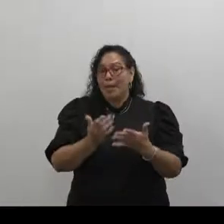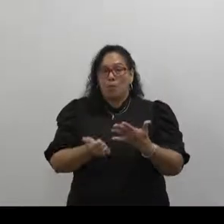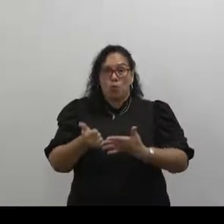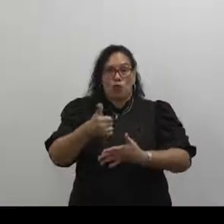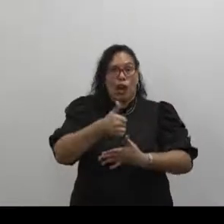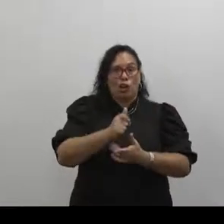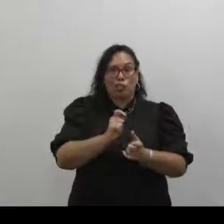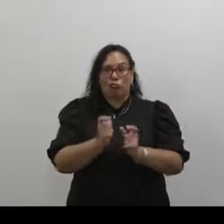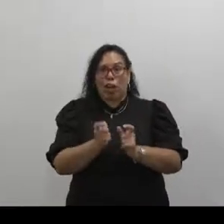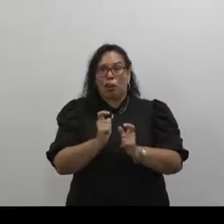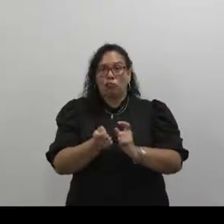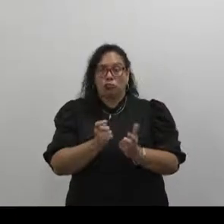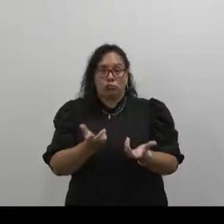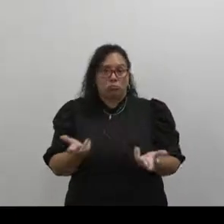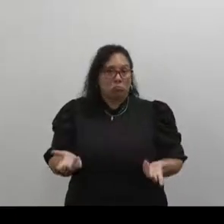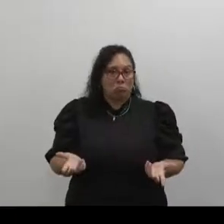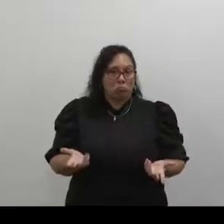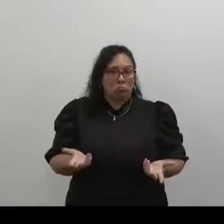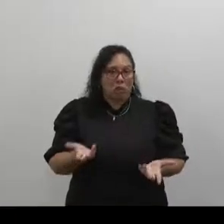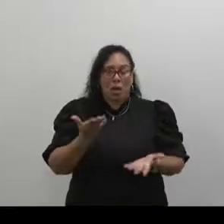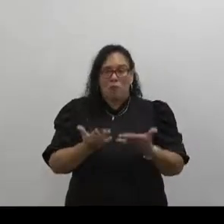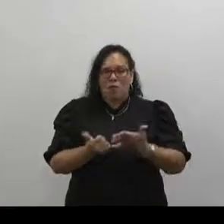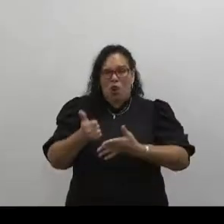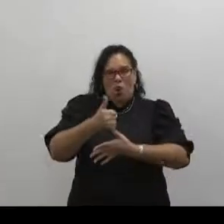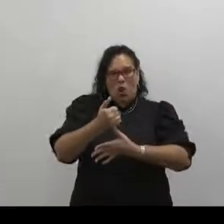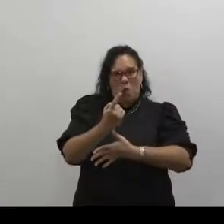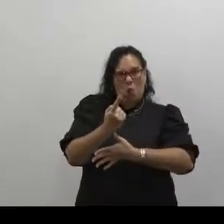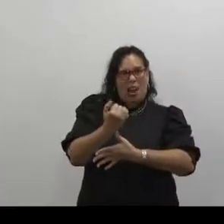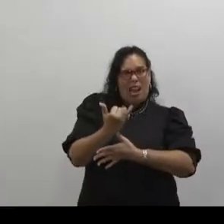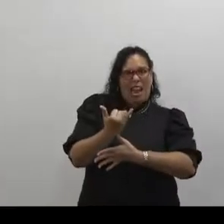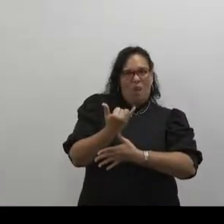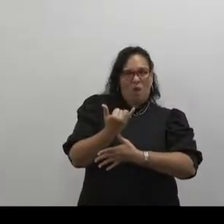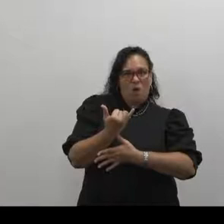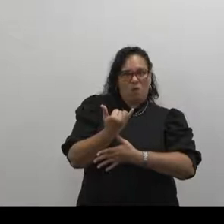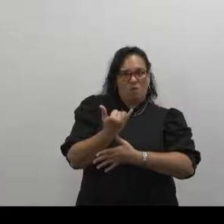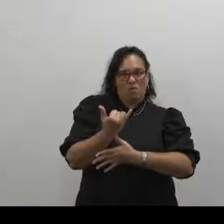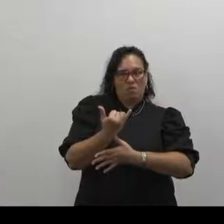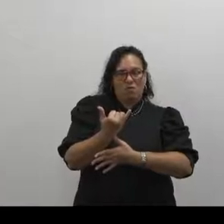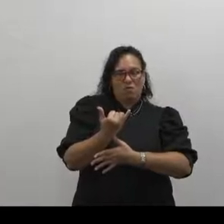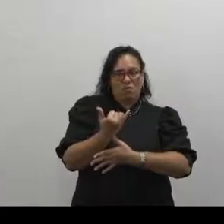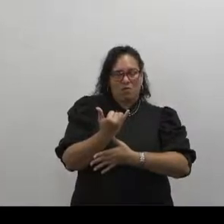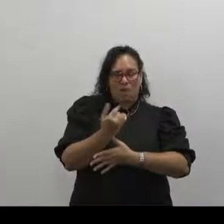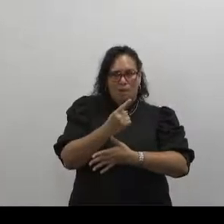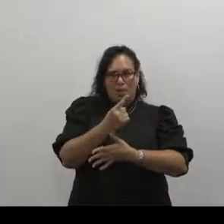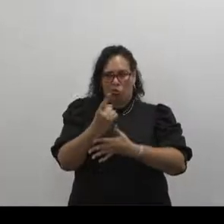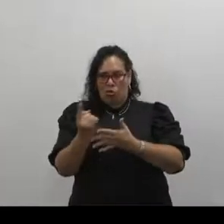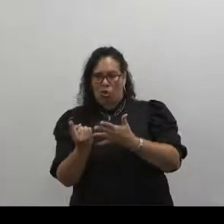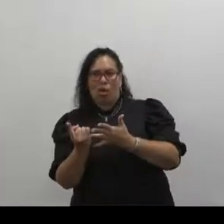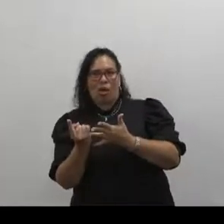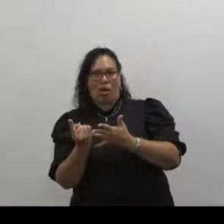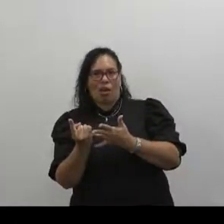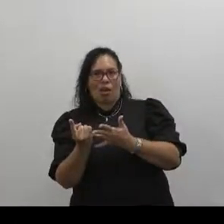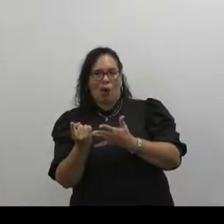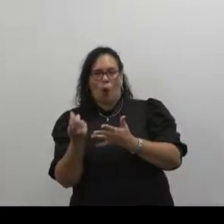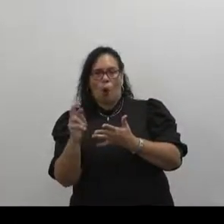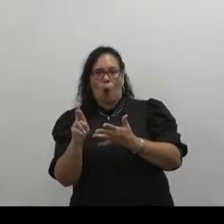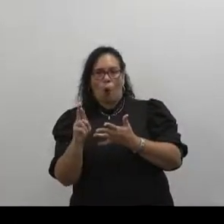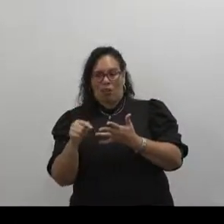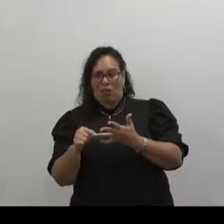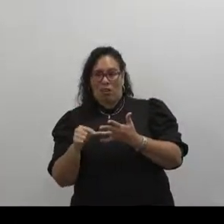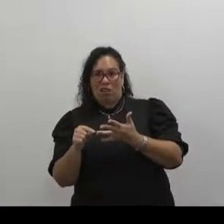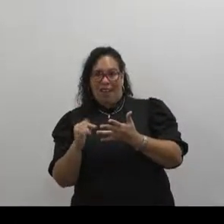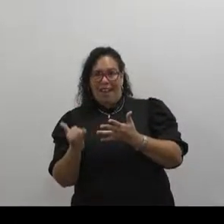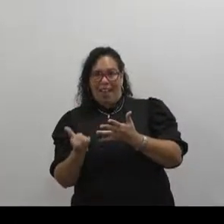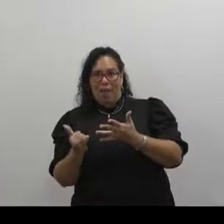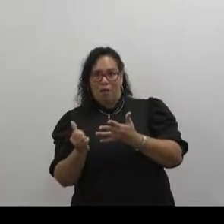ông hay ta lớn đang việc bắt đầu hay dạng cho thơ mình là tây tập át tập hiệp bị mùi tập rám về ai phát đầu từ bên